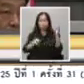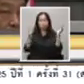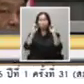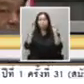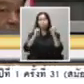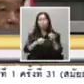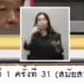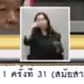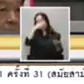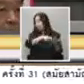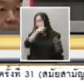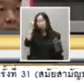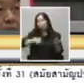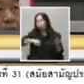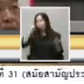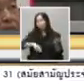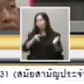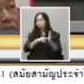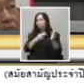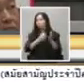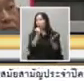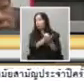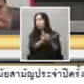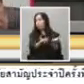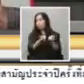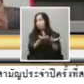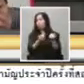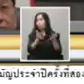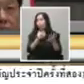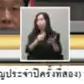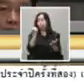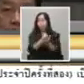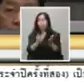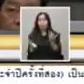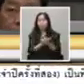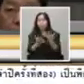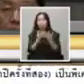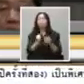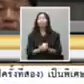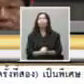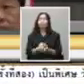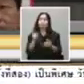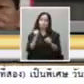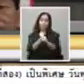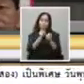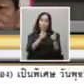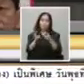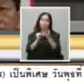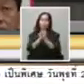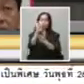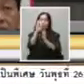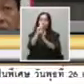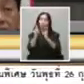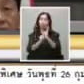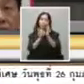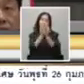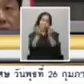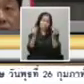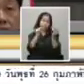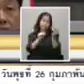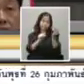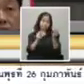ยไม่รับคำร้องนะฮะไม่รับคำร้องมันก็ไม่ผูกพันตามรัฐธรรมนูญมาตรา211วรรค4น